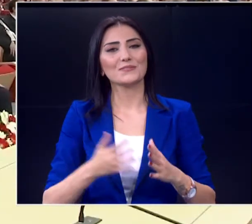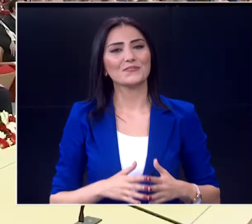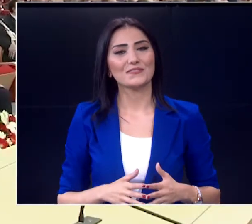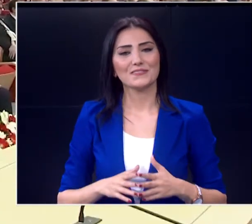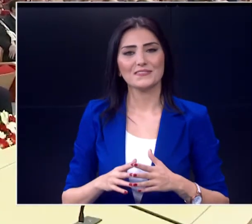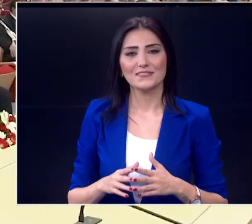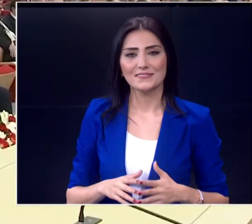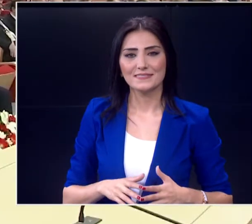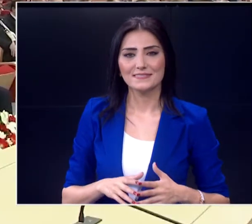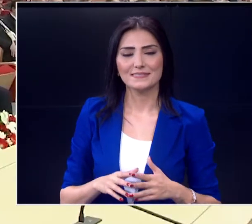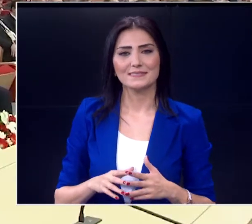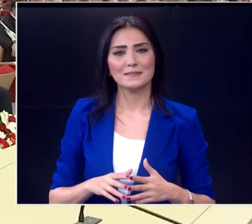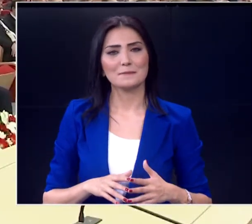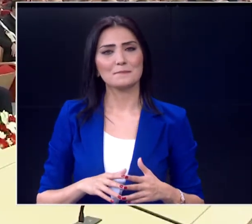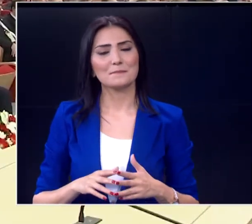Öyle mi?